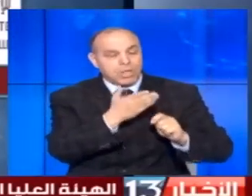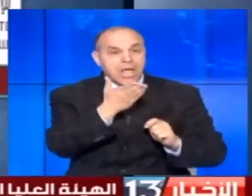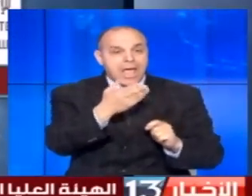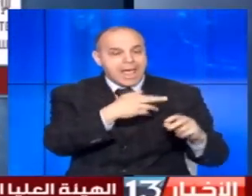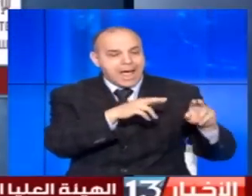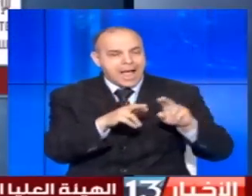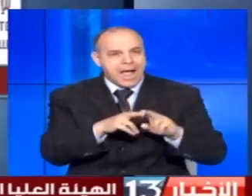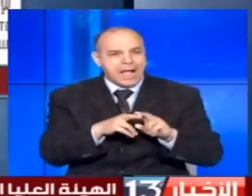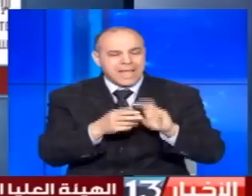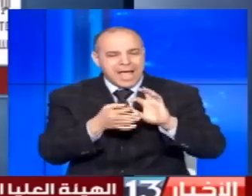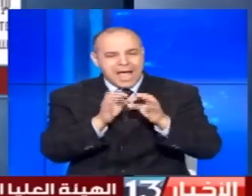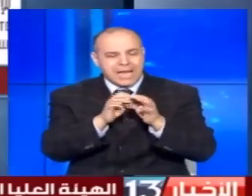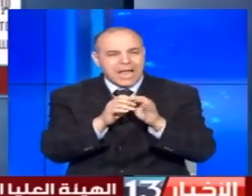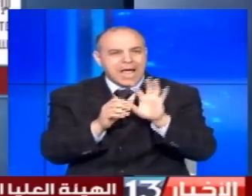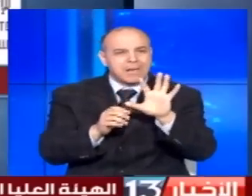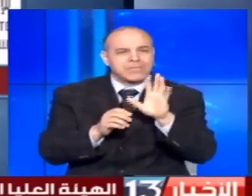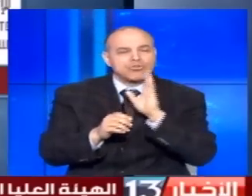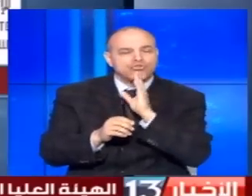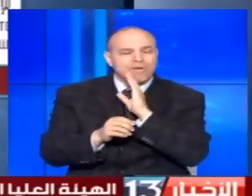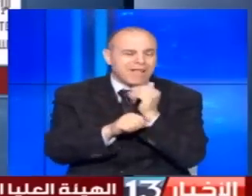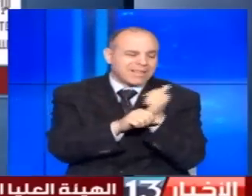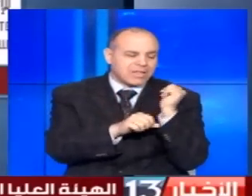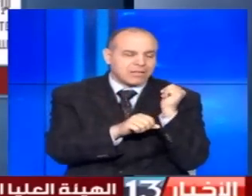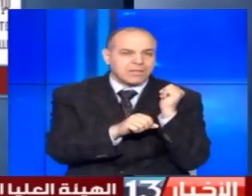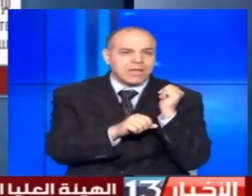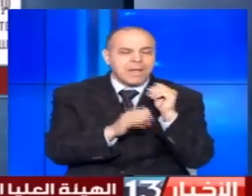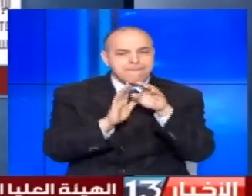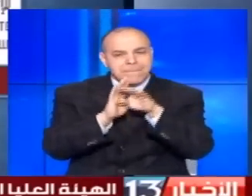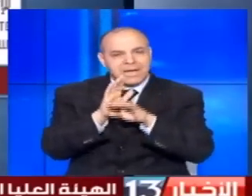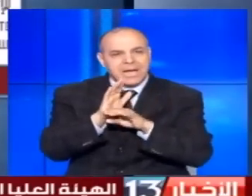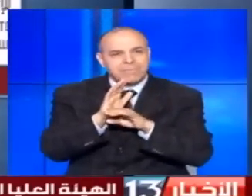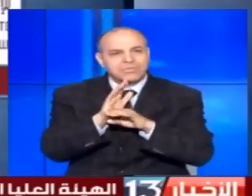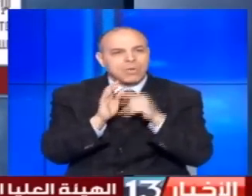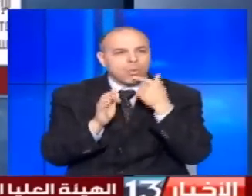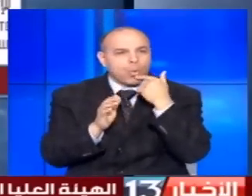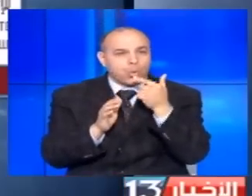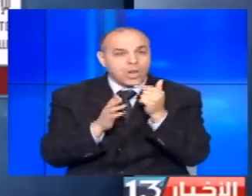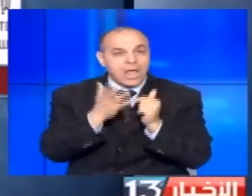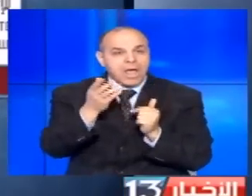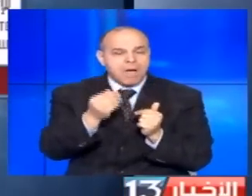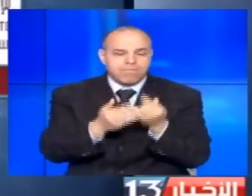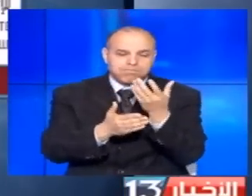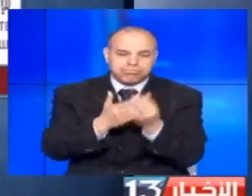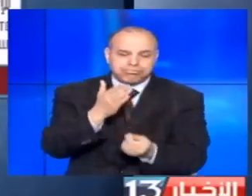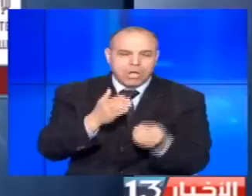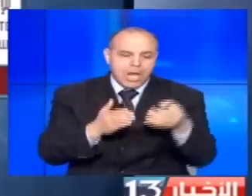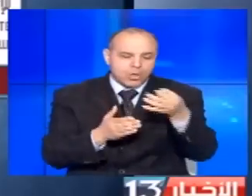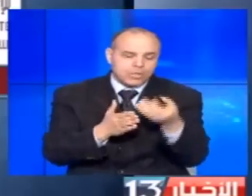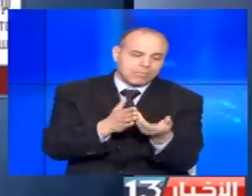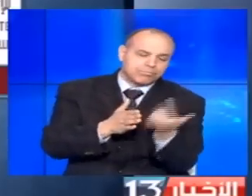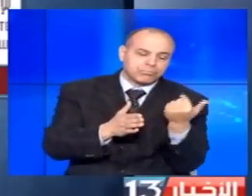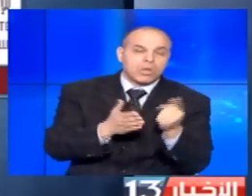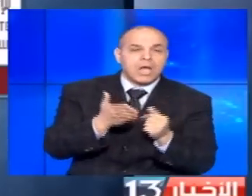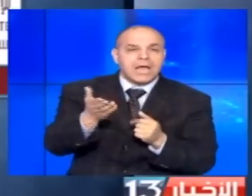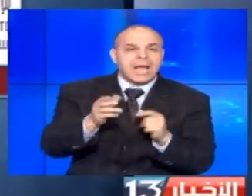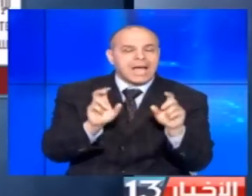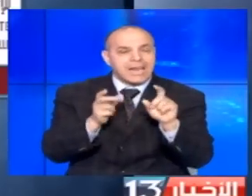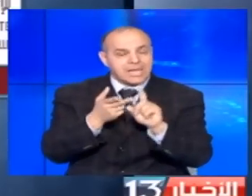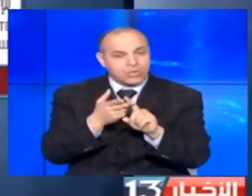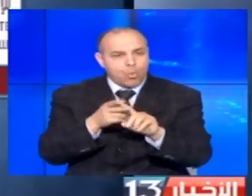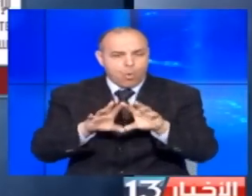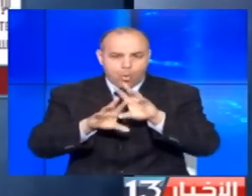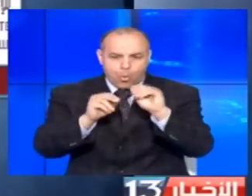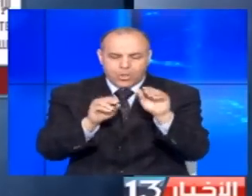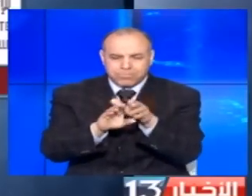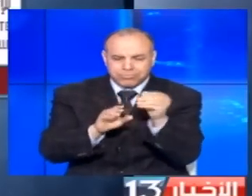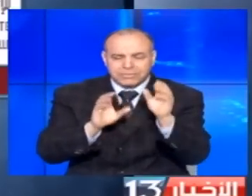اعاده بث حلقه الخامس من جانفي الماضي من البرنامج المذكور وسحبها من الموقع الالكتروني الرسمي للقناه ومن جميع